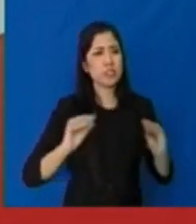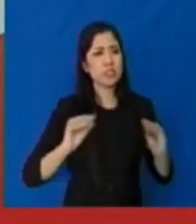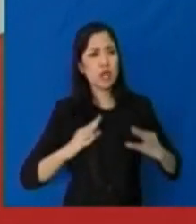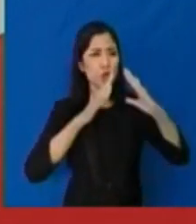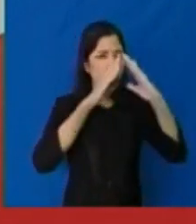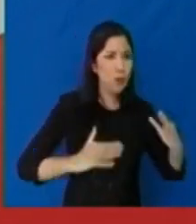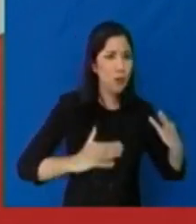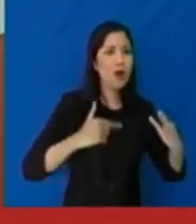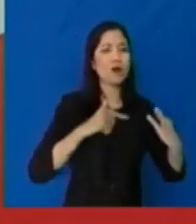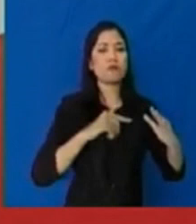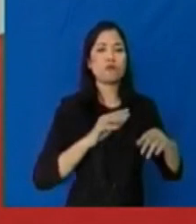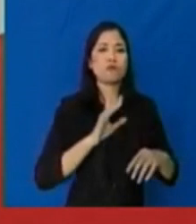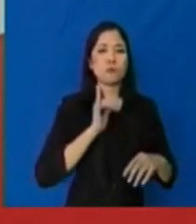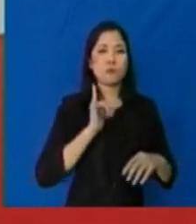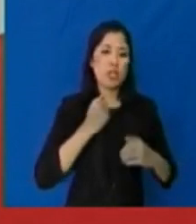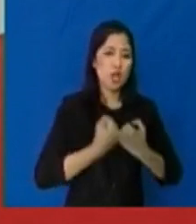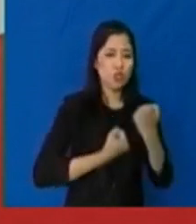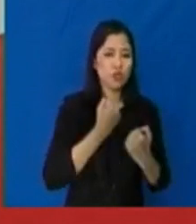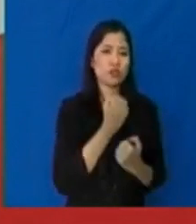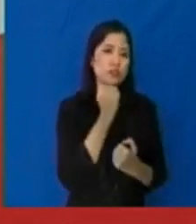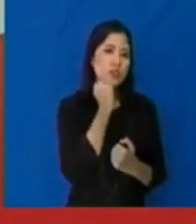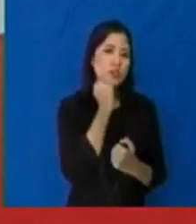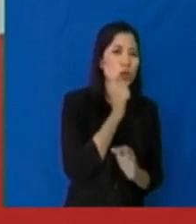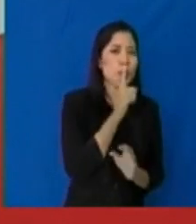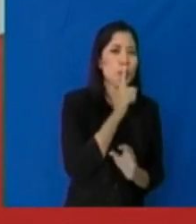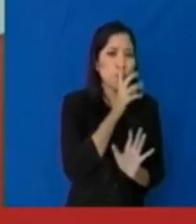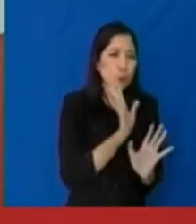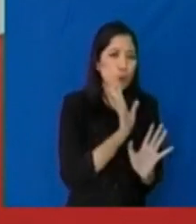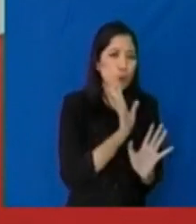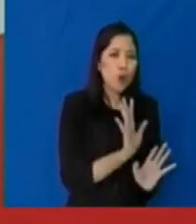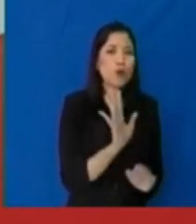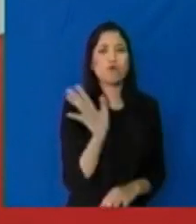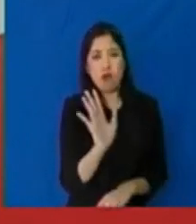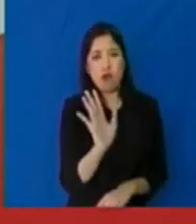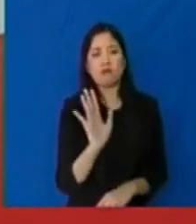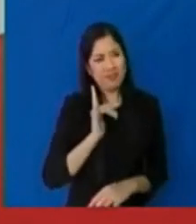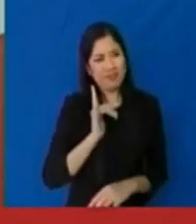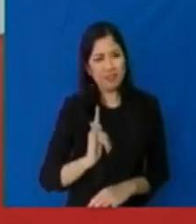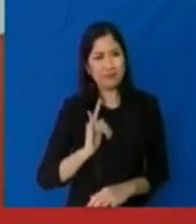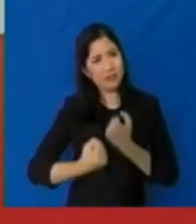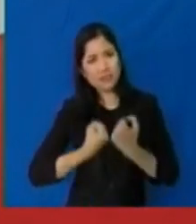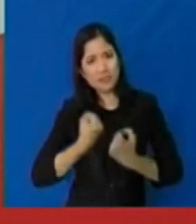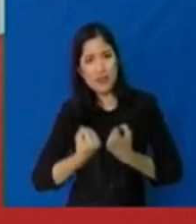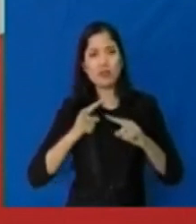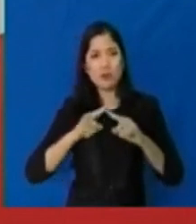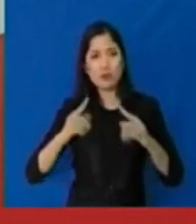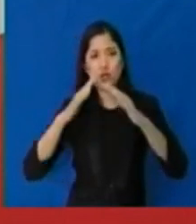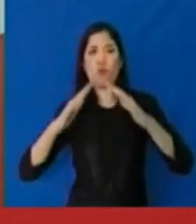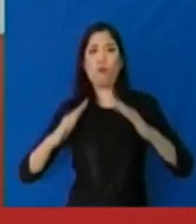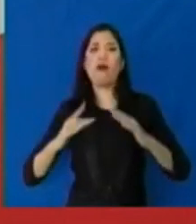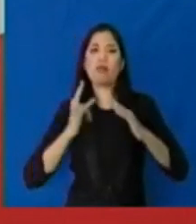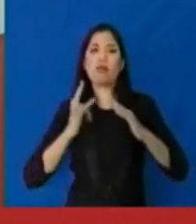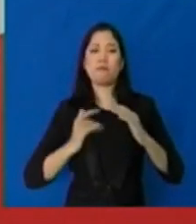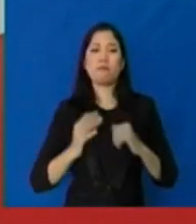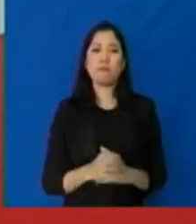rumah artinya tidak melaksanakan aktivitas apapun, ini justru akan menurunkan kondisi imunitas kita. Saudara, inilah beberapa